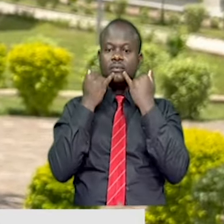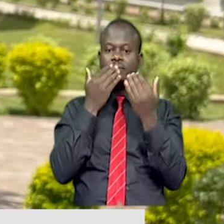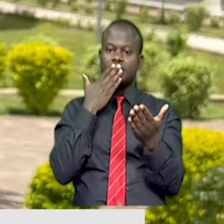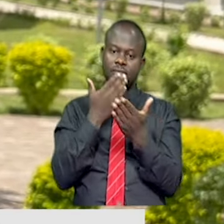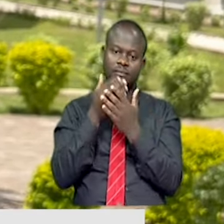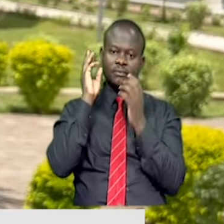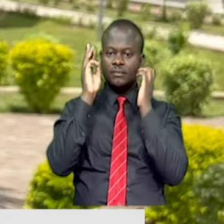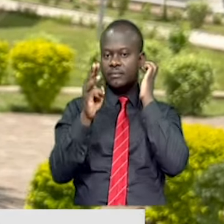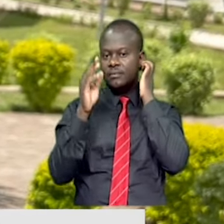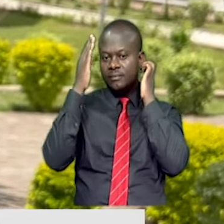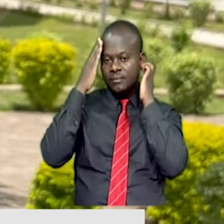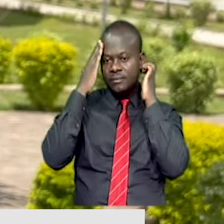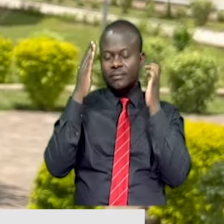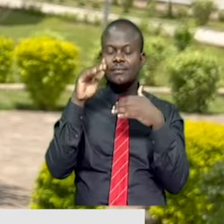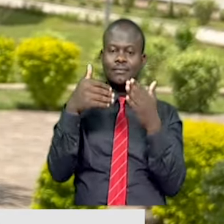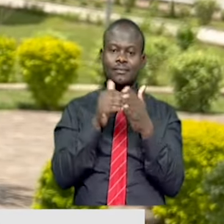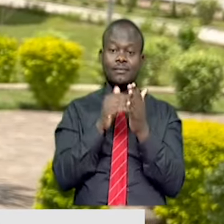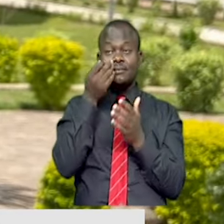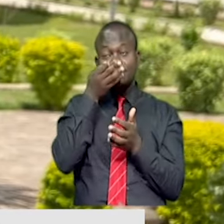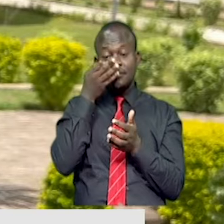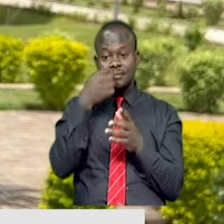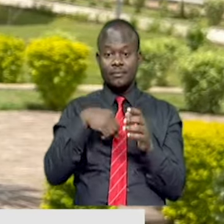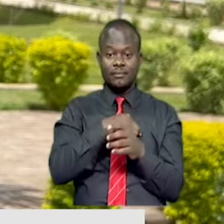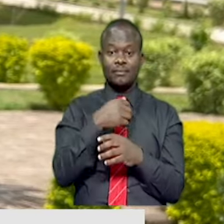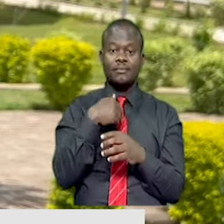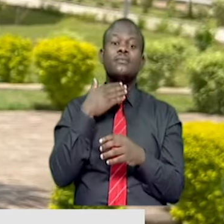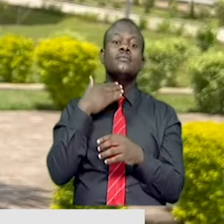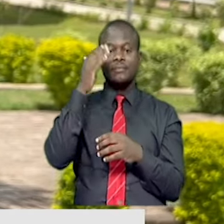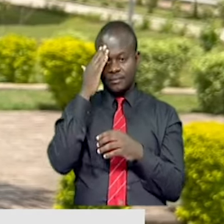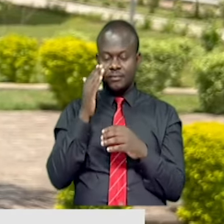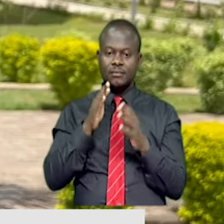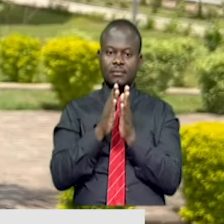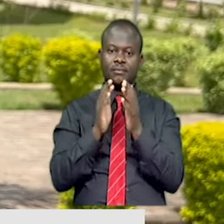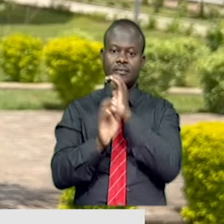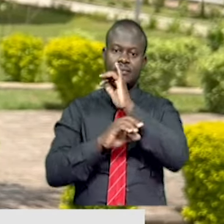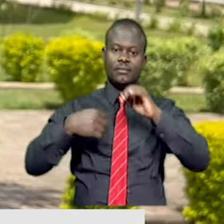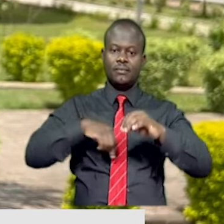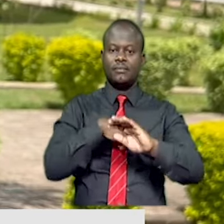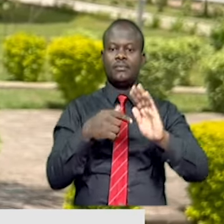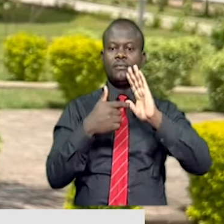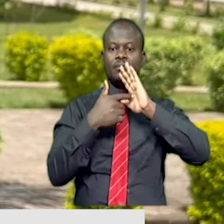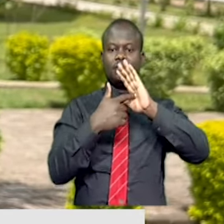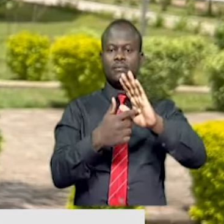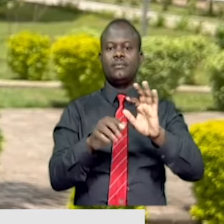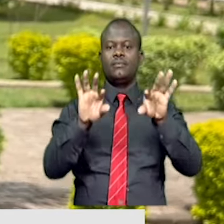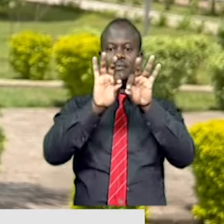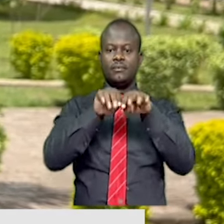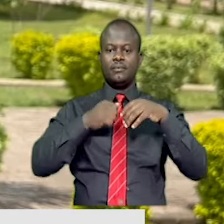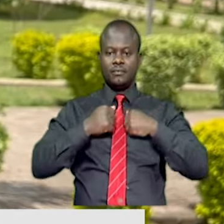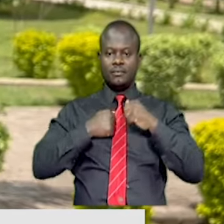nabyo tuzabimenya amatsiko dufite turashaka kumenya amateka y'igihugu cyacu ndetse n'indangagaciro zacu